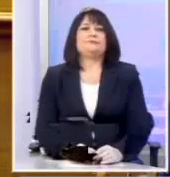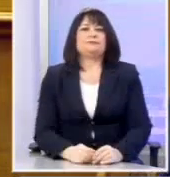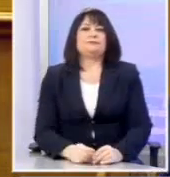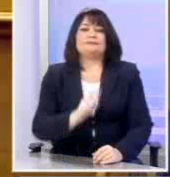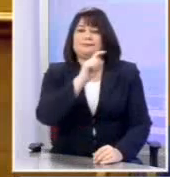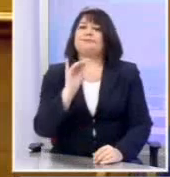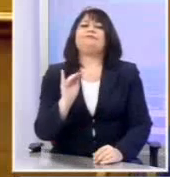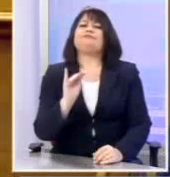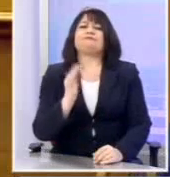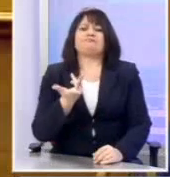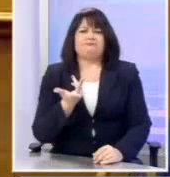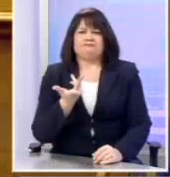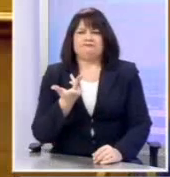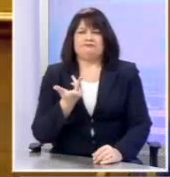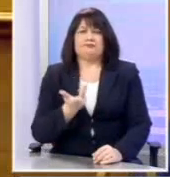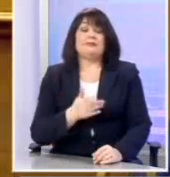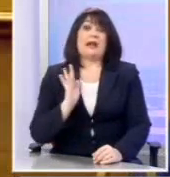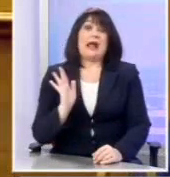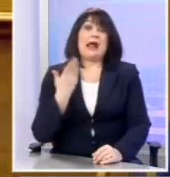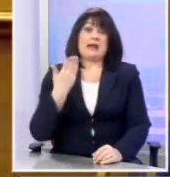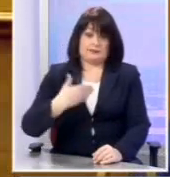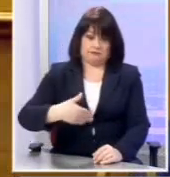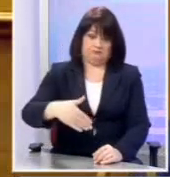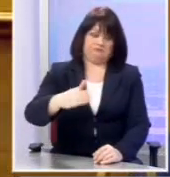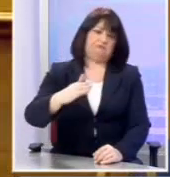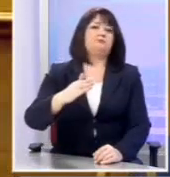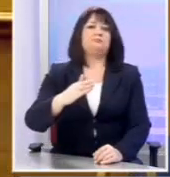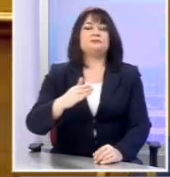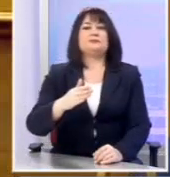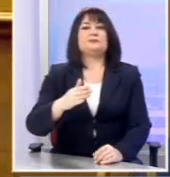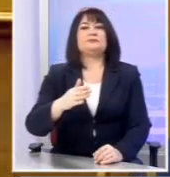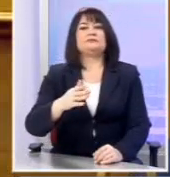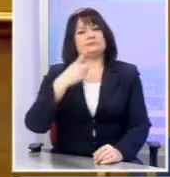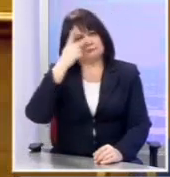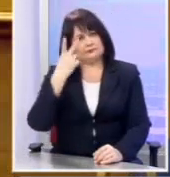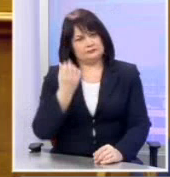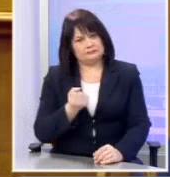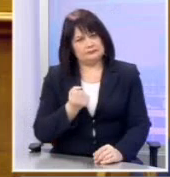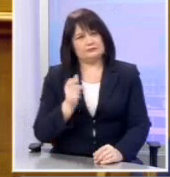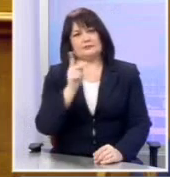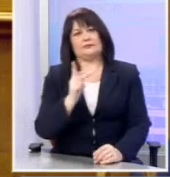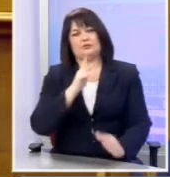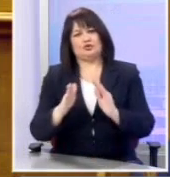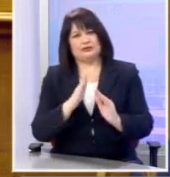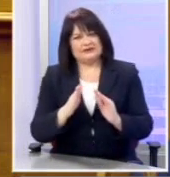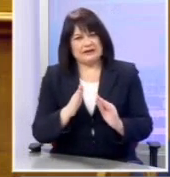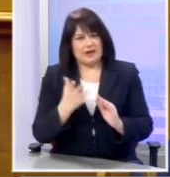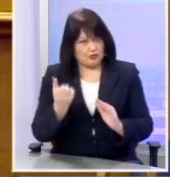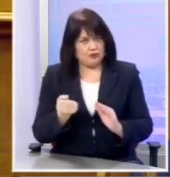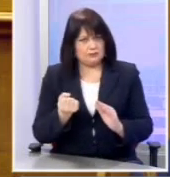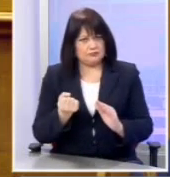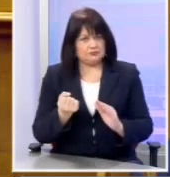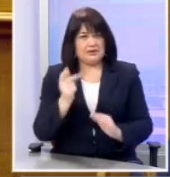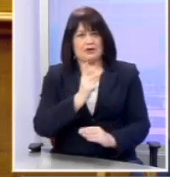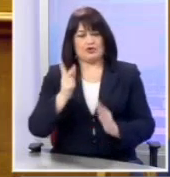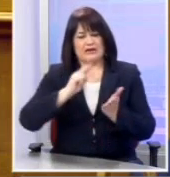ερώτημα εάν και οι επόμενες γενιές έχουν δικαίωμα στην κοινωνική προστασία και στην